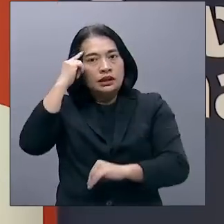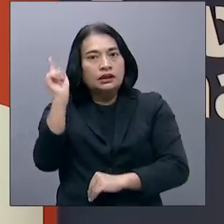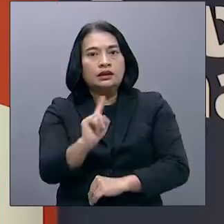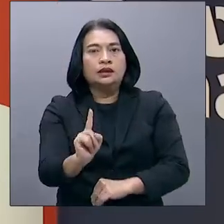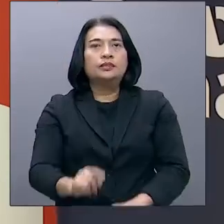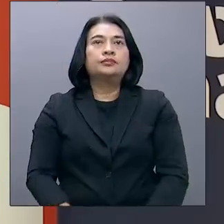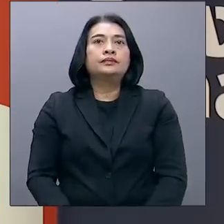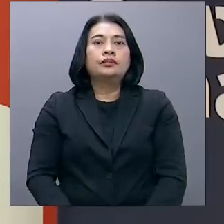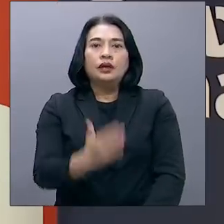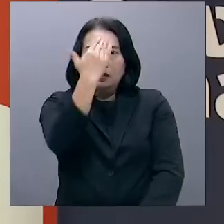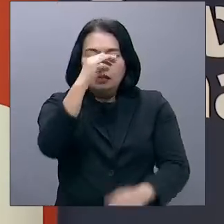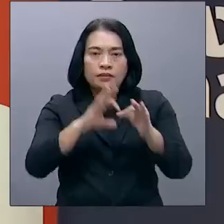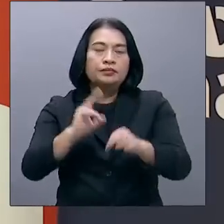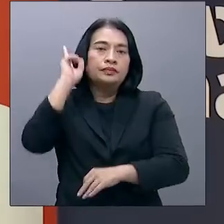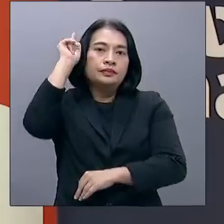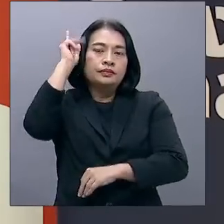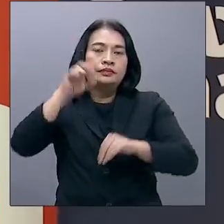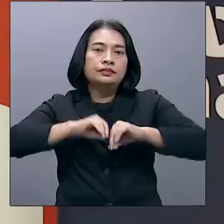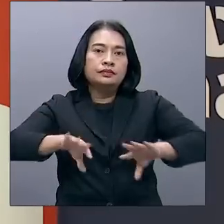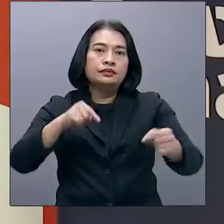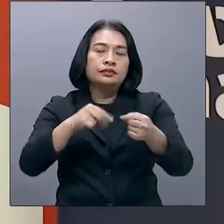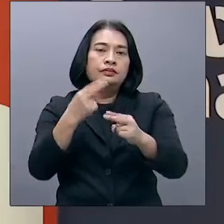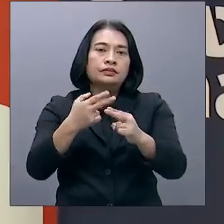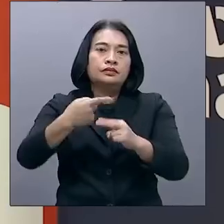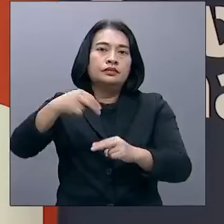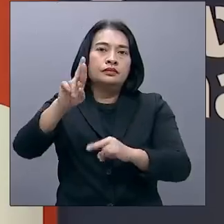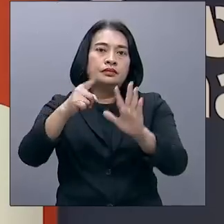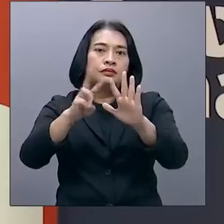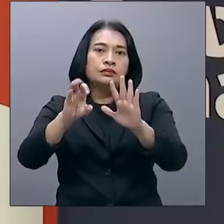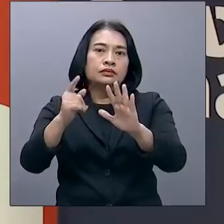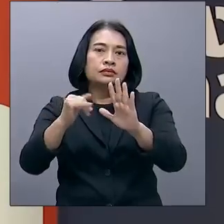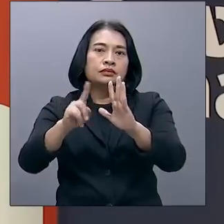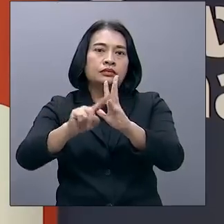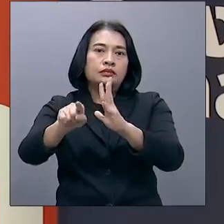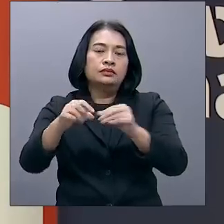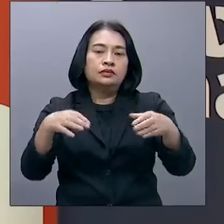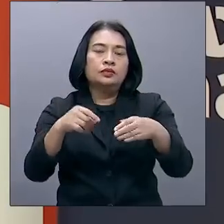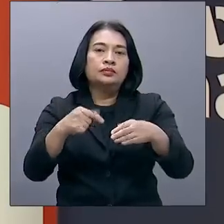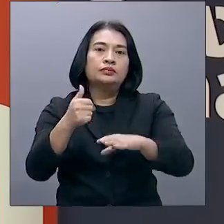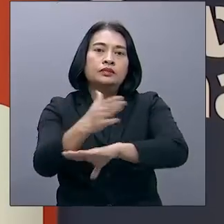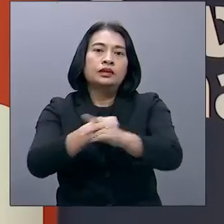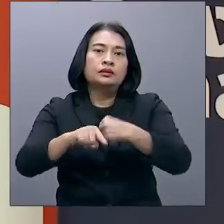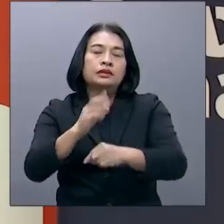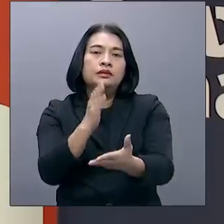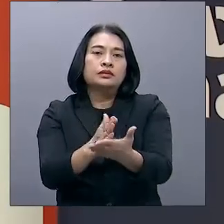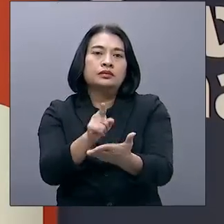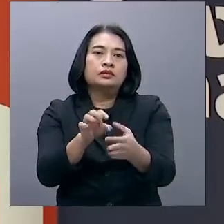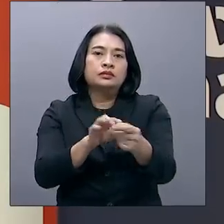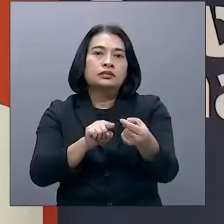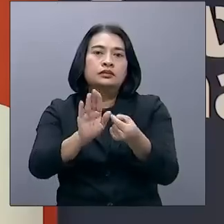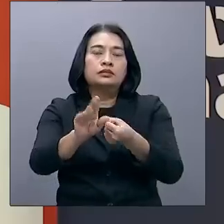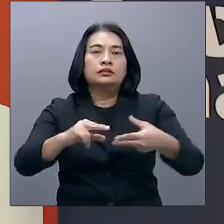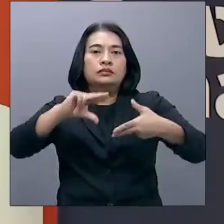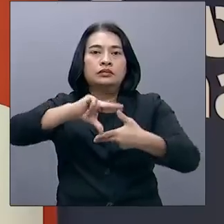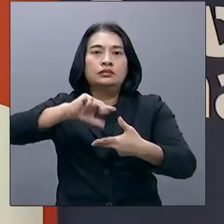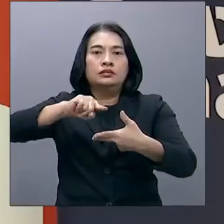ก็สืบเนื่องจากกรณีกระแสข่าวนะคะที่พลเอกประวิตรวงษ์สุวรรณอาจจะวางมือทางการเมืองนะคะยุติการทำการเมืองของพรรคพลังประชารัฐ